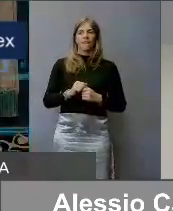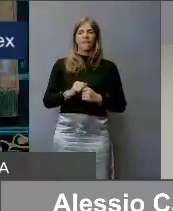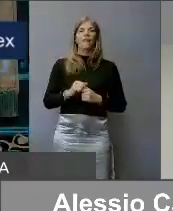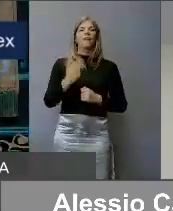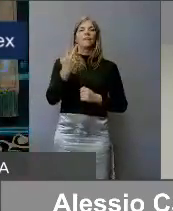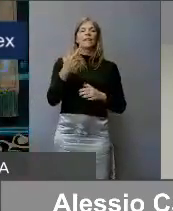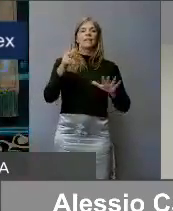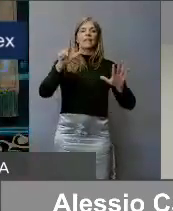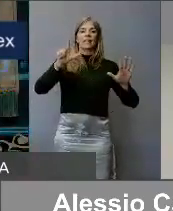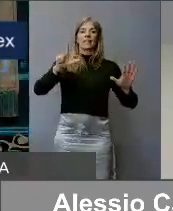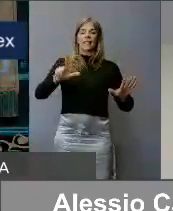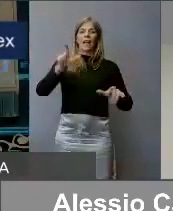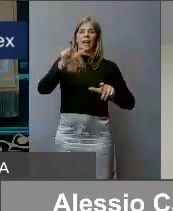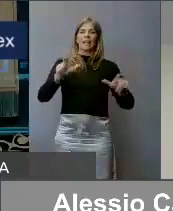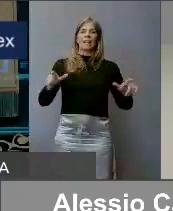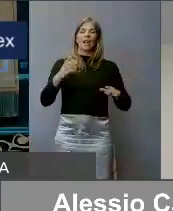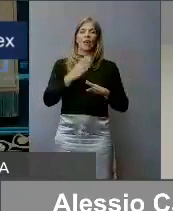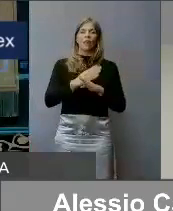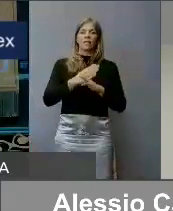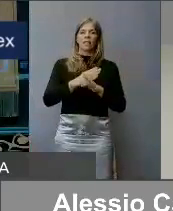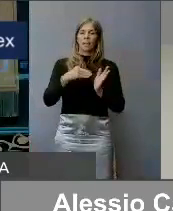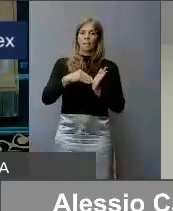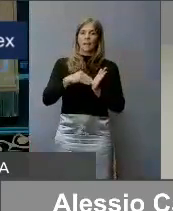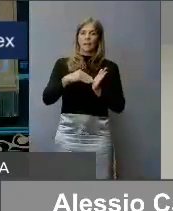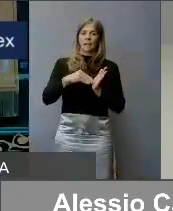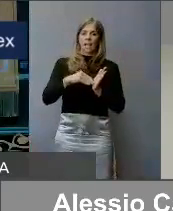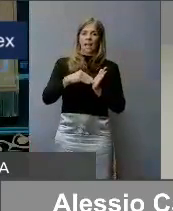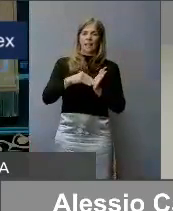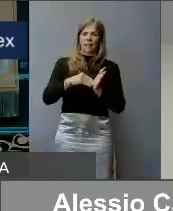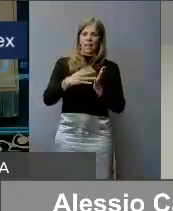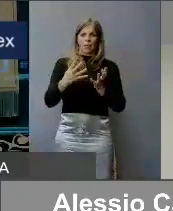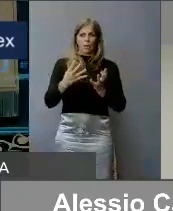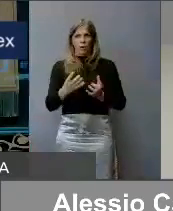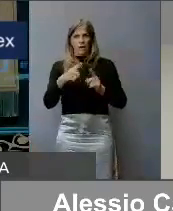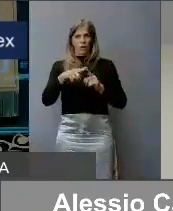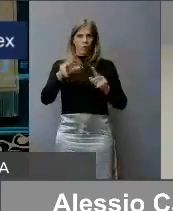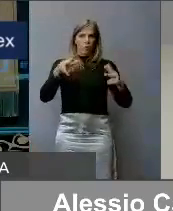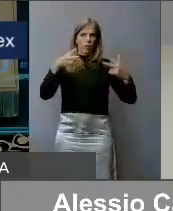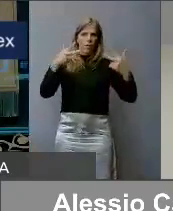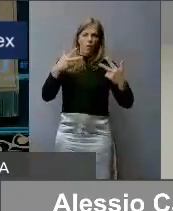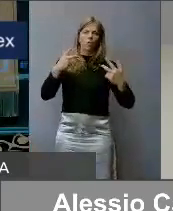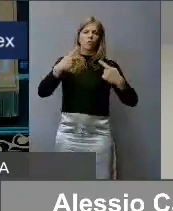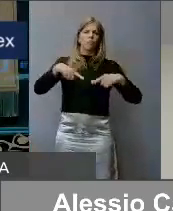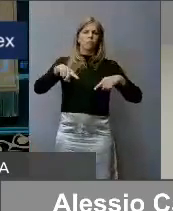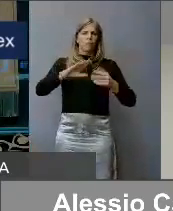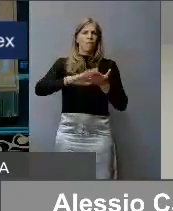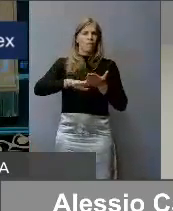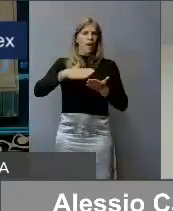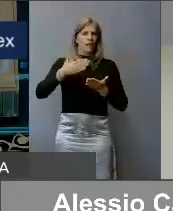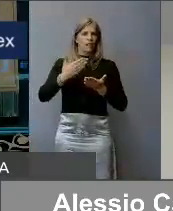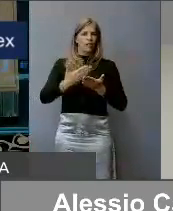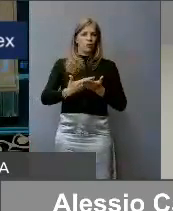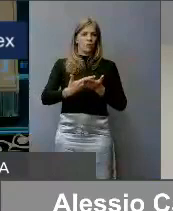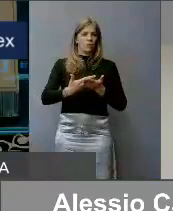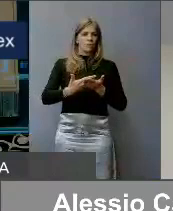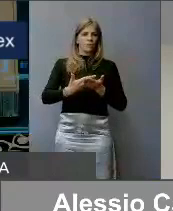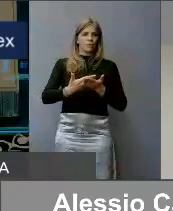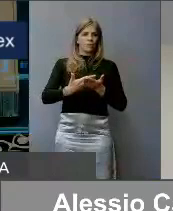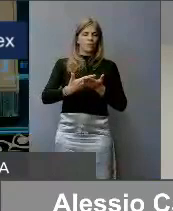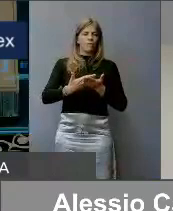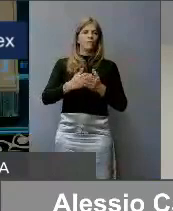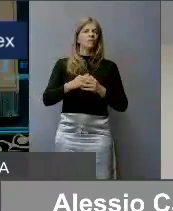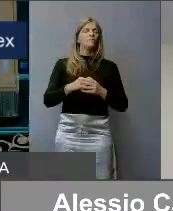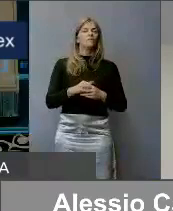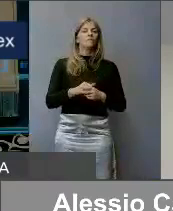37 consiglieri presenti tra presenza fisica remota quindi la seduta è valida allora prima di avviare i lavori